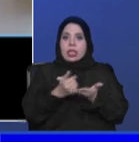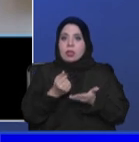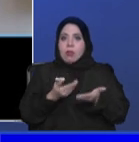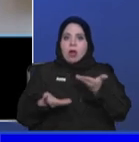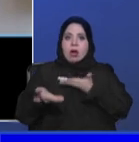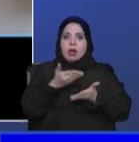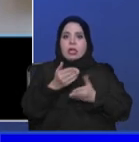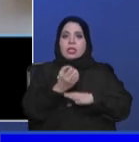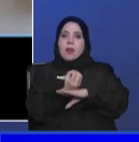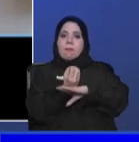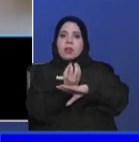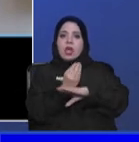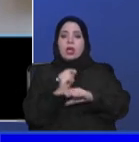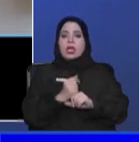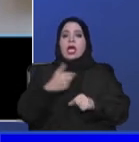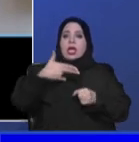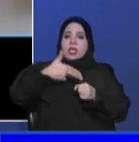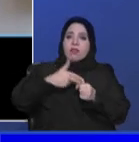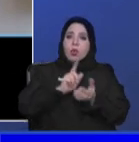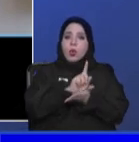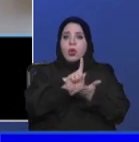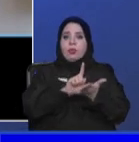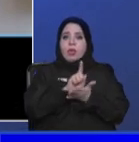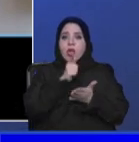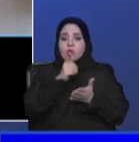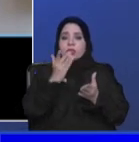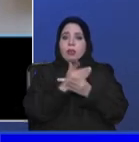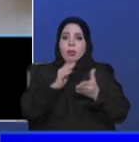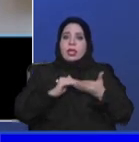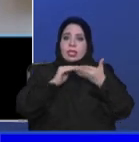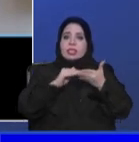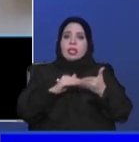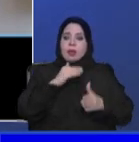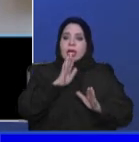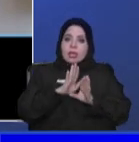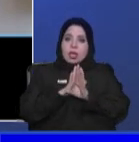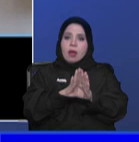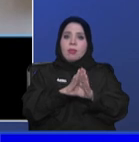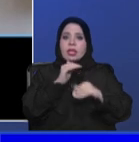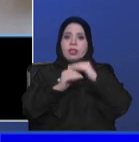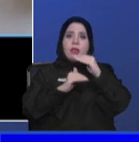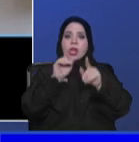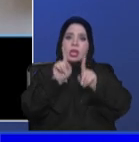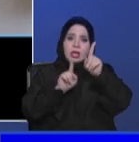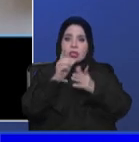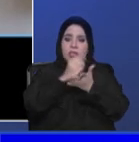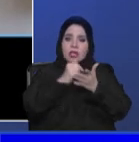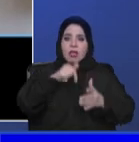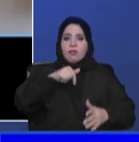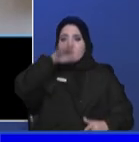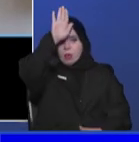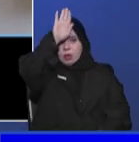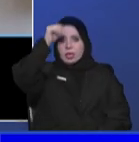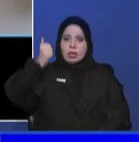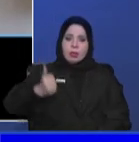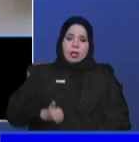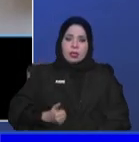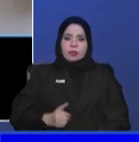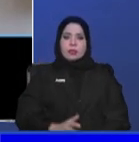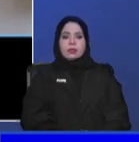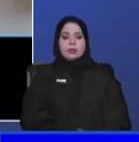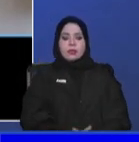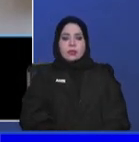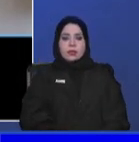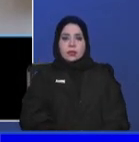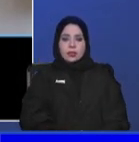في المشاريع النفطية والبيئية التي من شأنها أن تساهم في دفع عجلة التنمية الاقتصادية في المملكة.